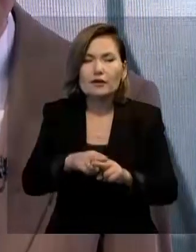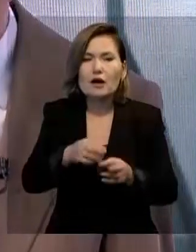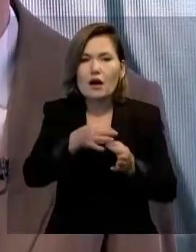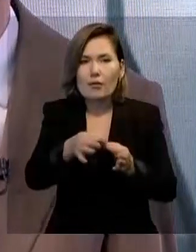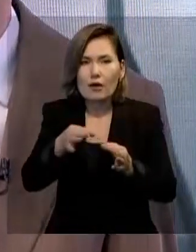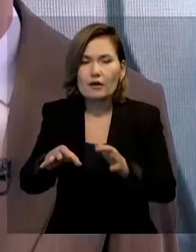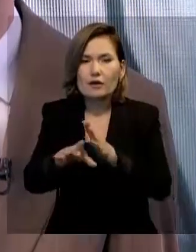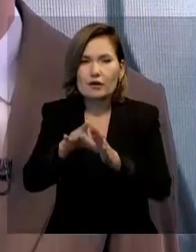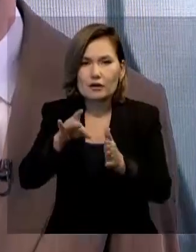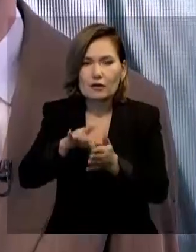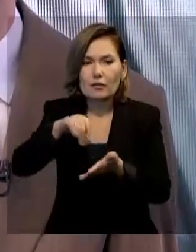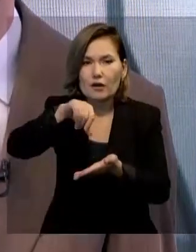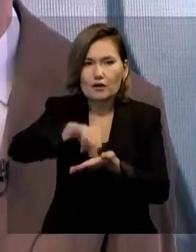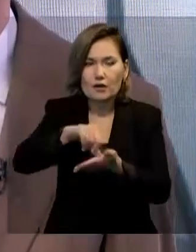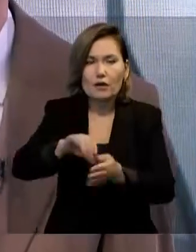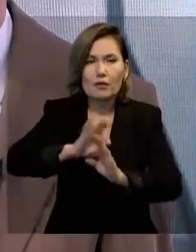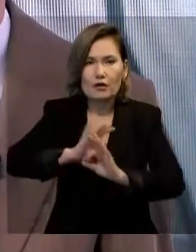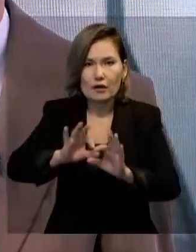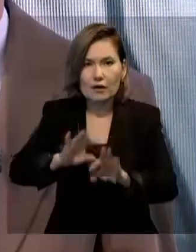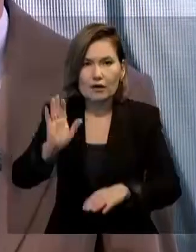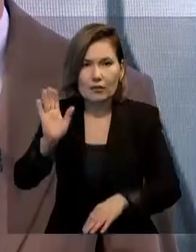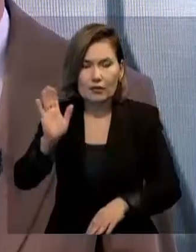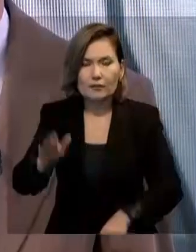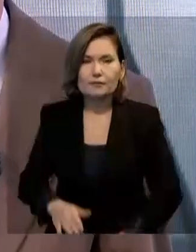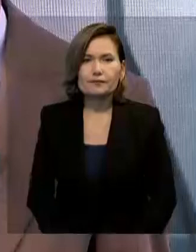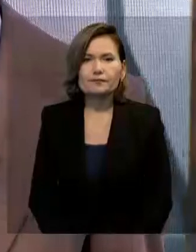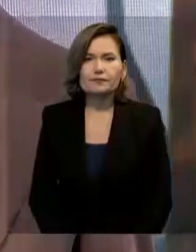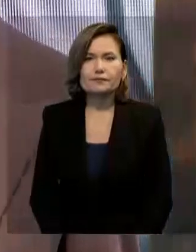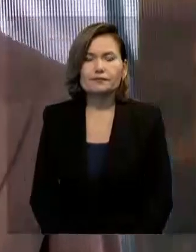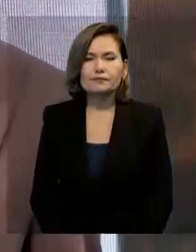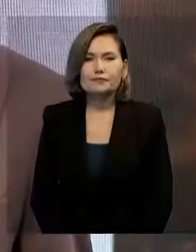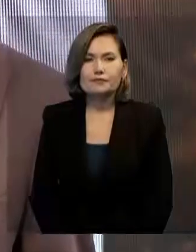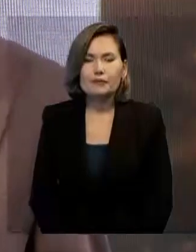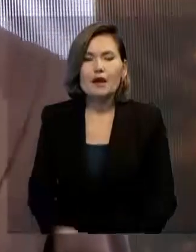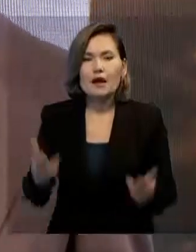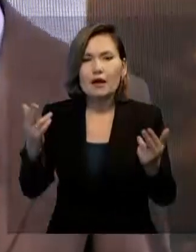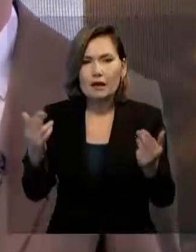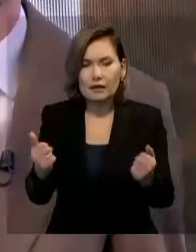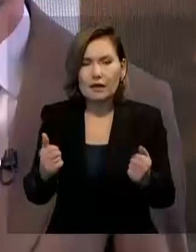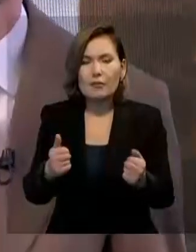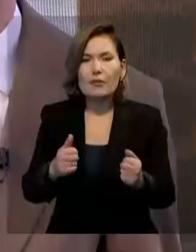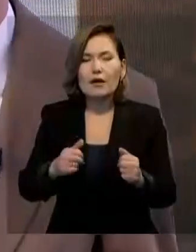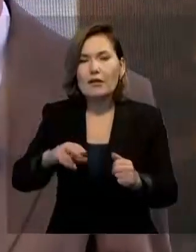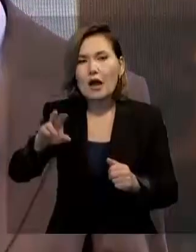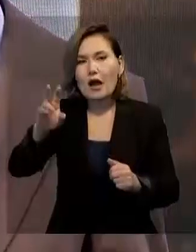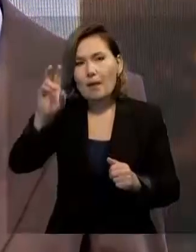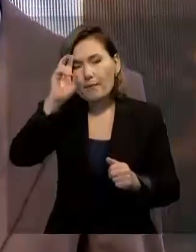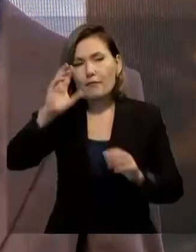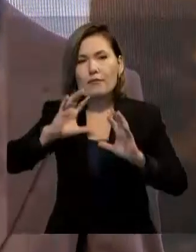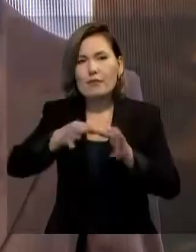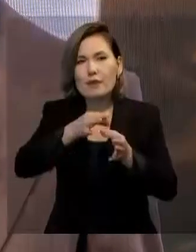әріптесім Ғани Мұқашұлы айтады. Ғани, ақпарат қайырлы кеш азамат. Расымен де жер-жерде сайлау болды. Мысалы,